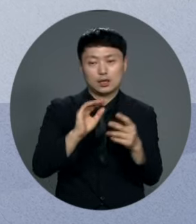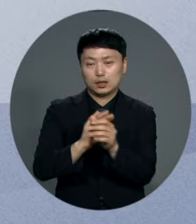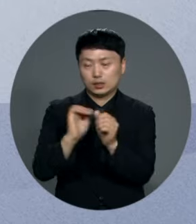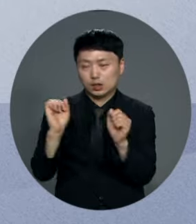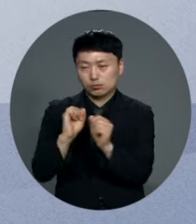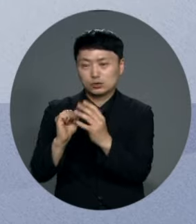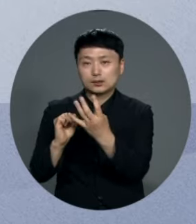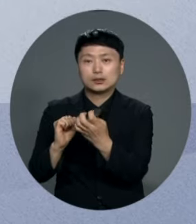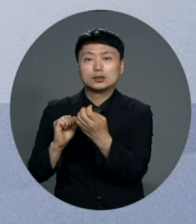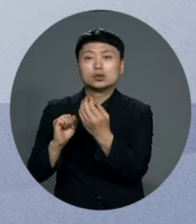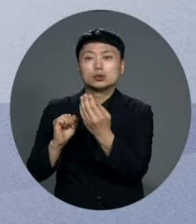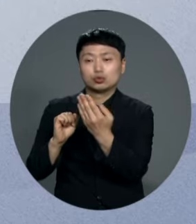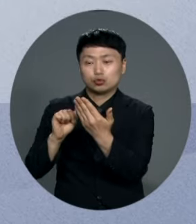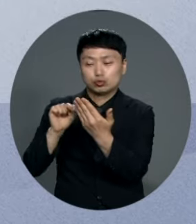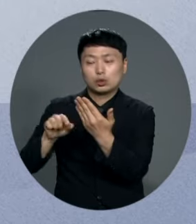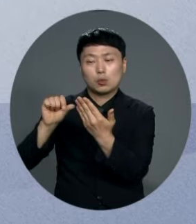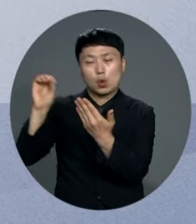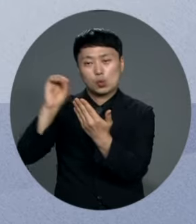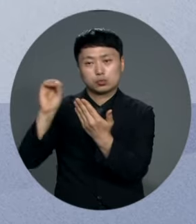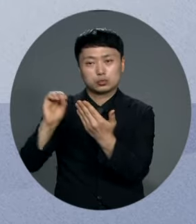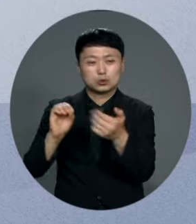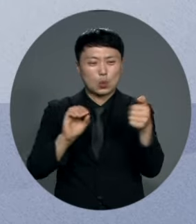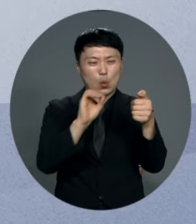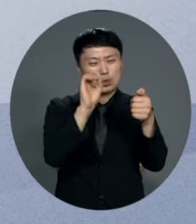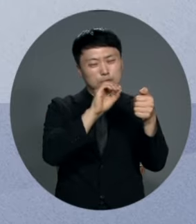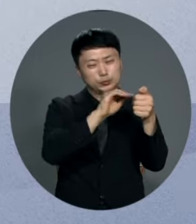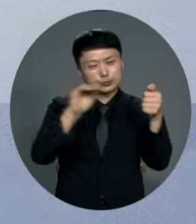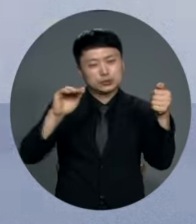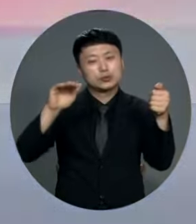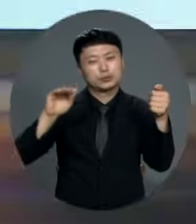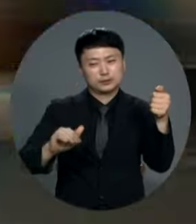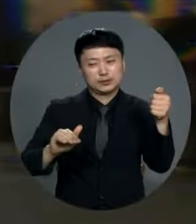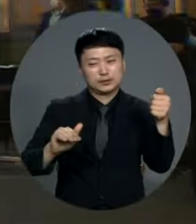경북 49.5%로 절반에 미치지 못했습니다.